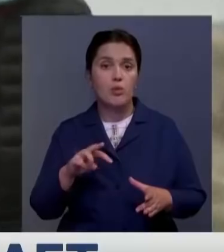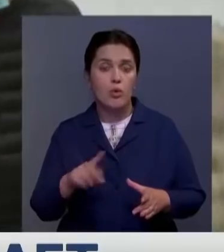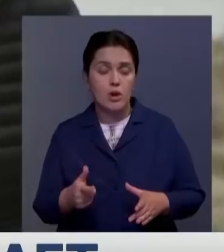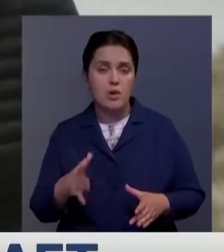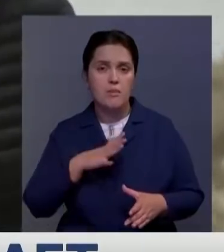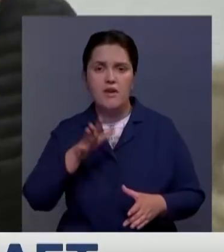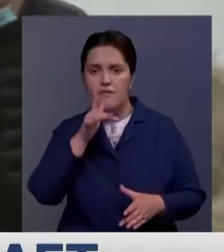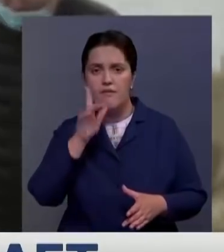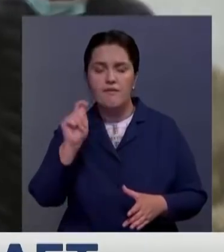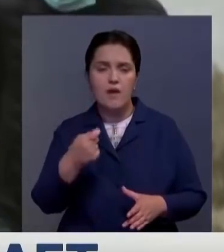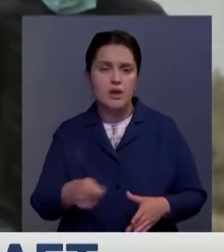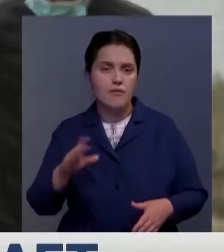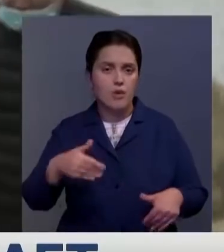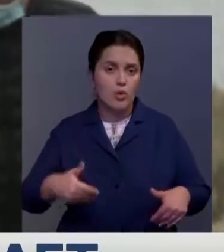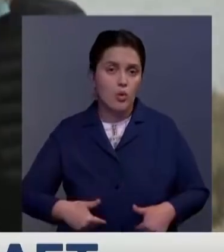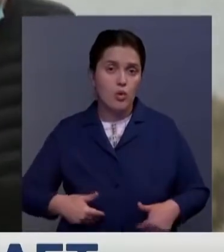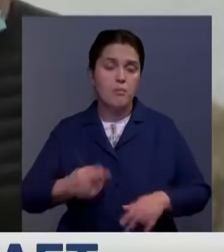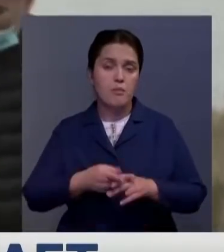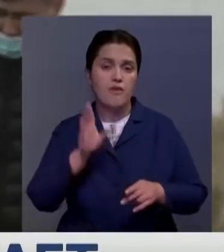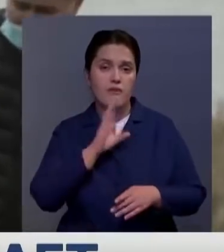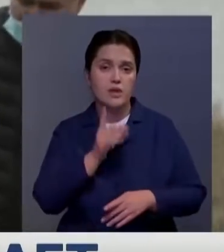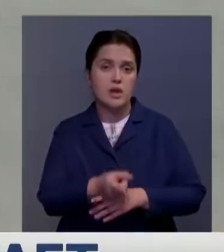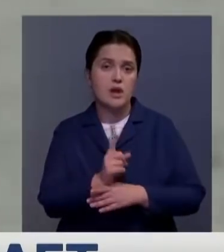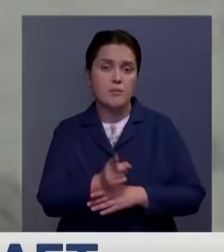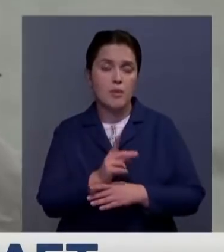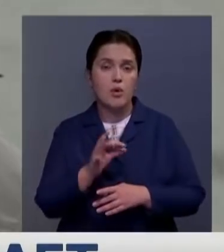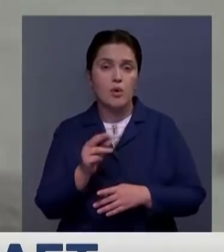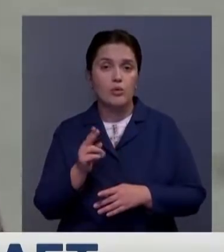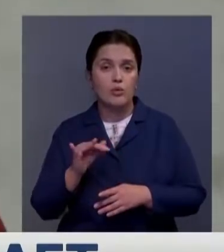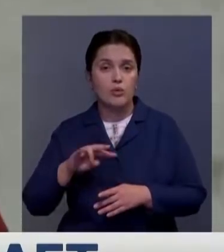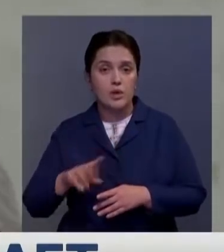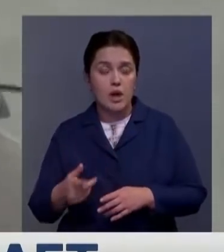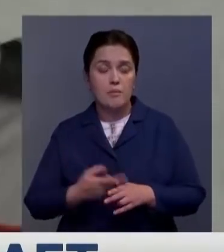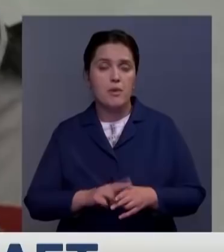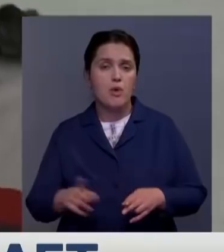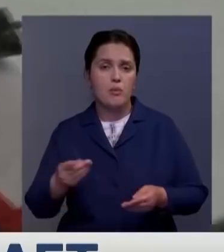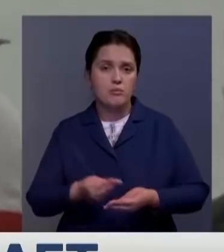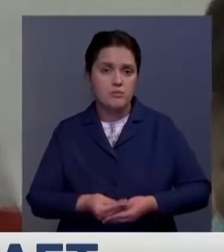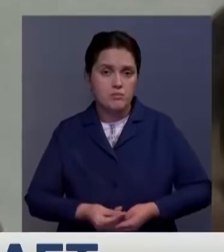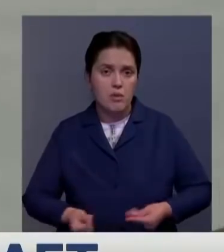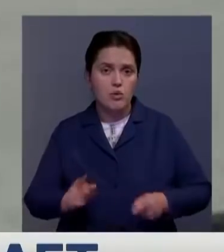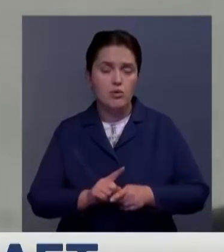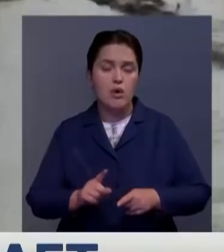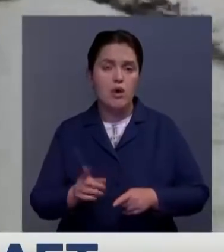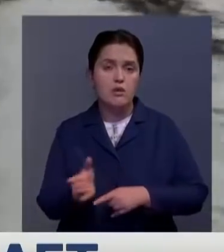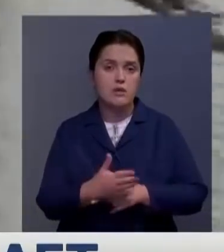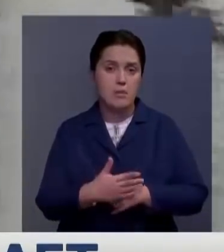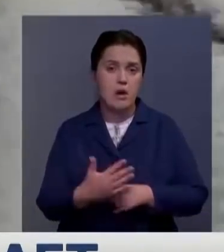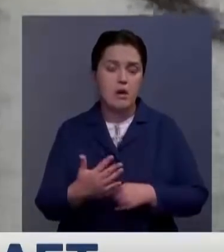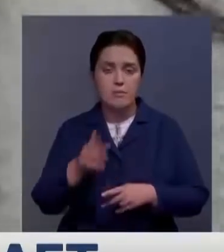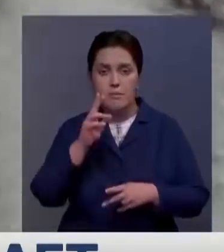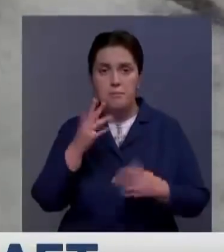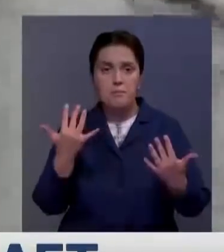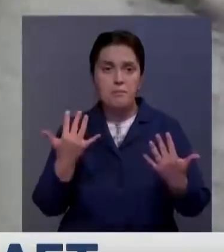в военное время. Тогда окунь был основным блюдом на столе. Помнят они и как озеро обмельчало, и как рыба пропала.